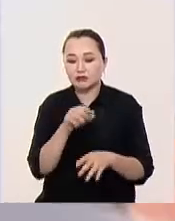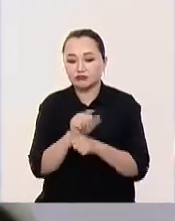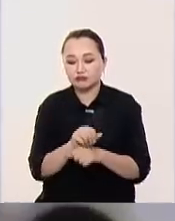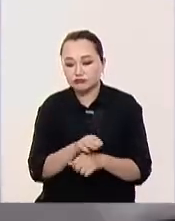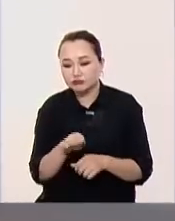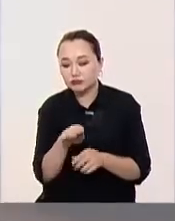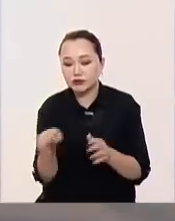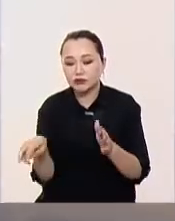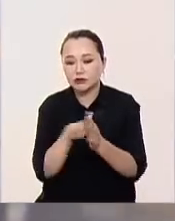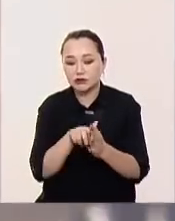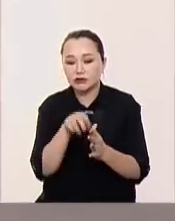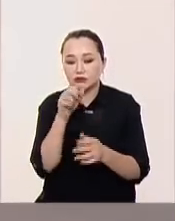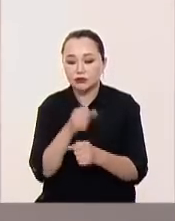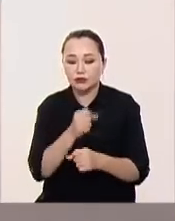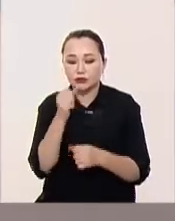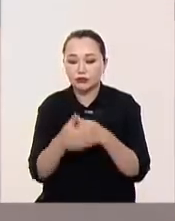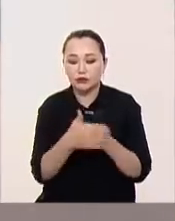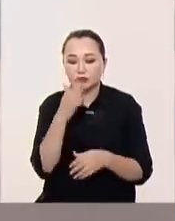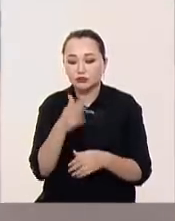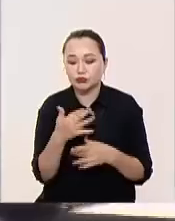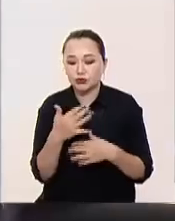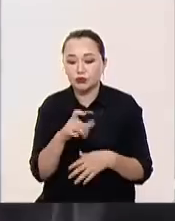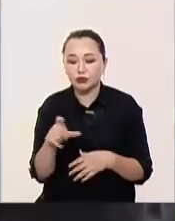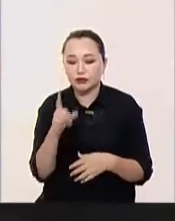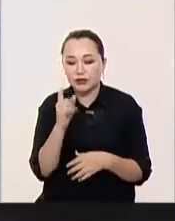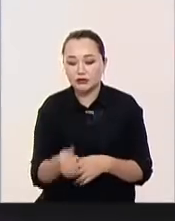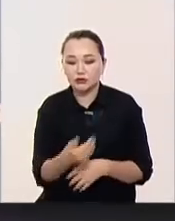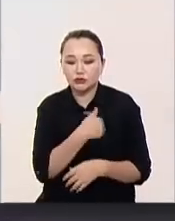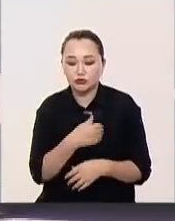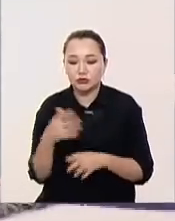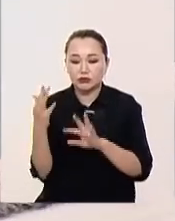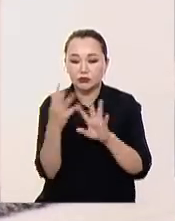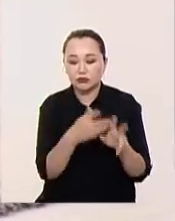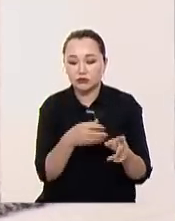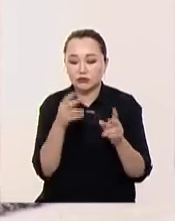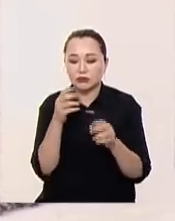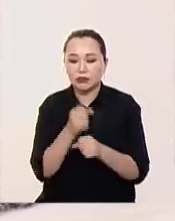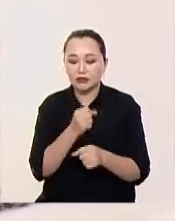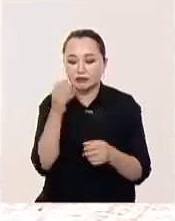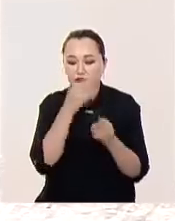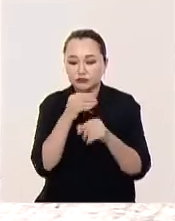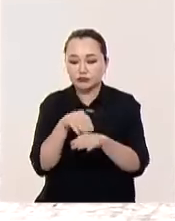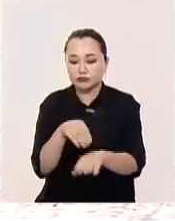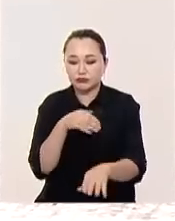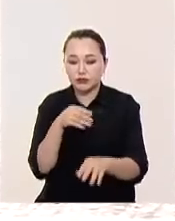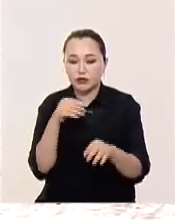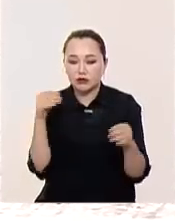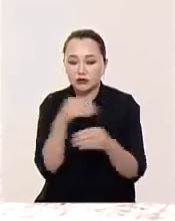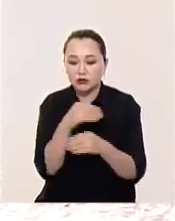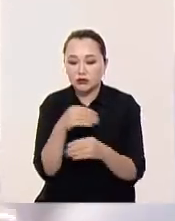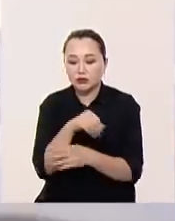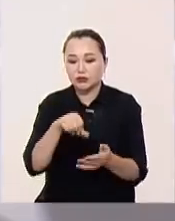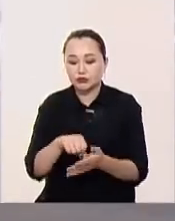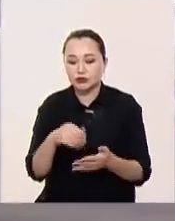жолаушы отырғызып алғандар қатаң жазаланады. Қаншама адамның такси ұстамақ боп, жолға шығып, жасанды кептеліс тудыруы жол қозғалысы